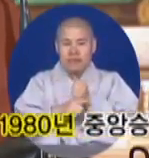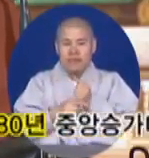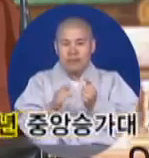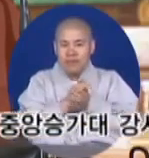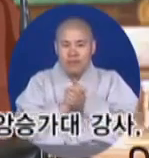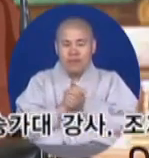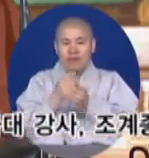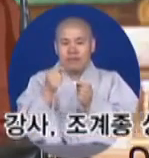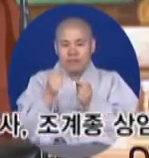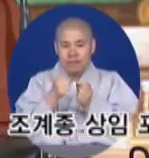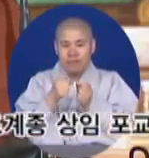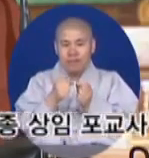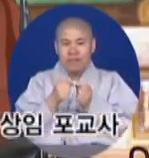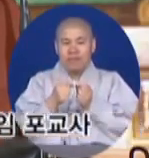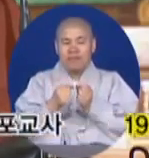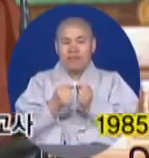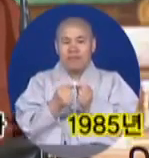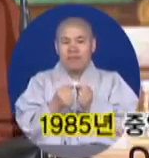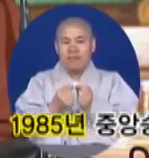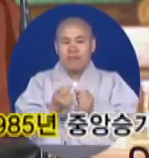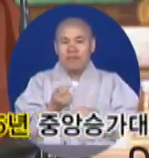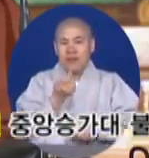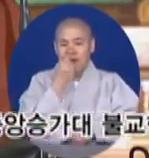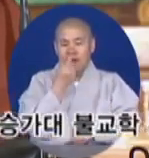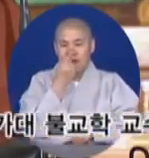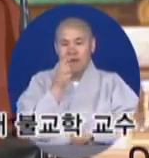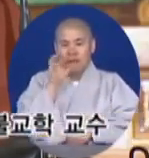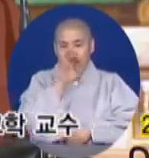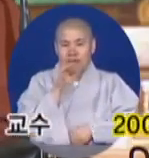친근. 그게 학습입니다.